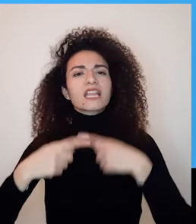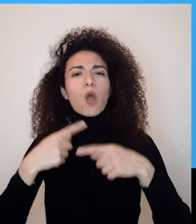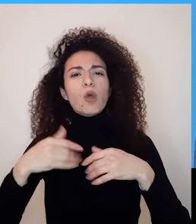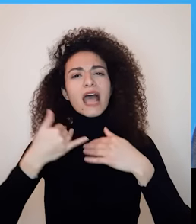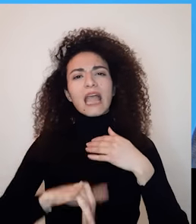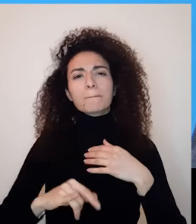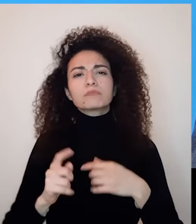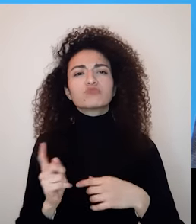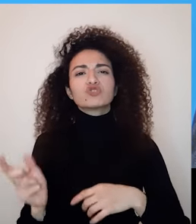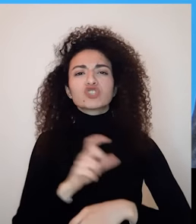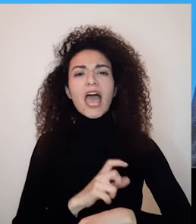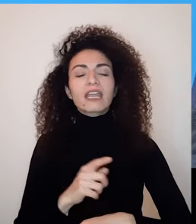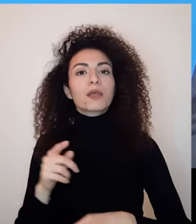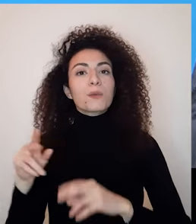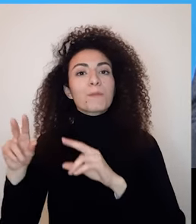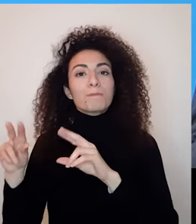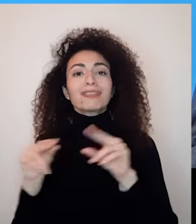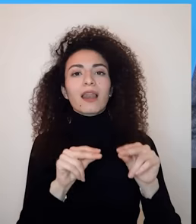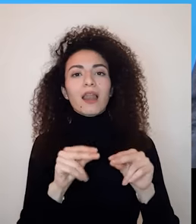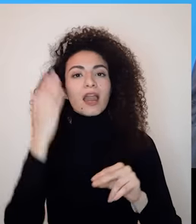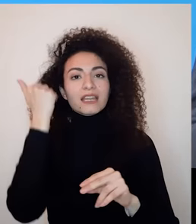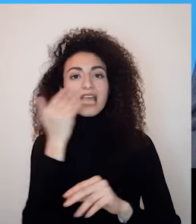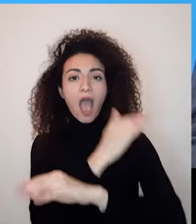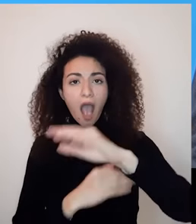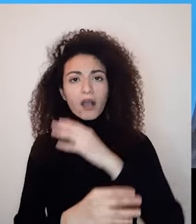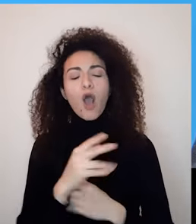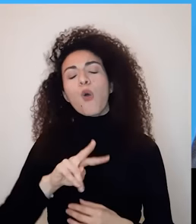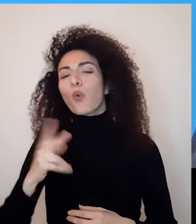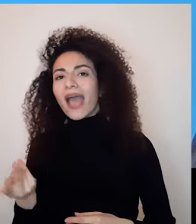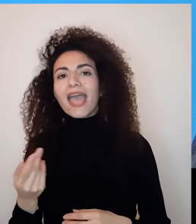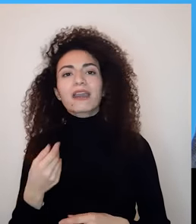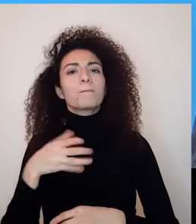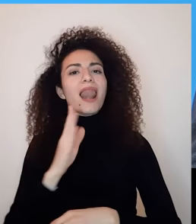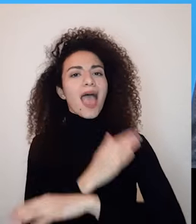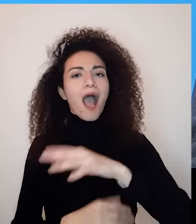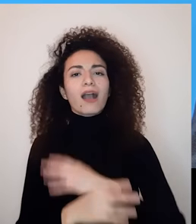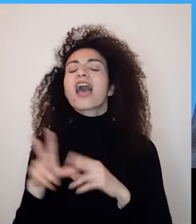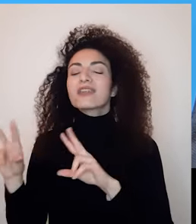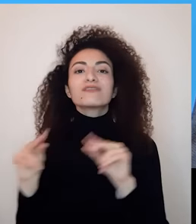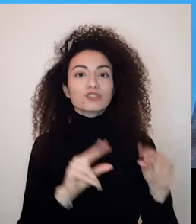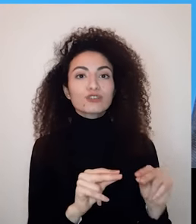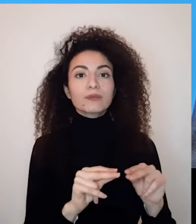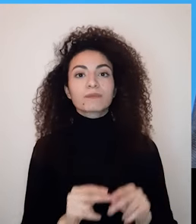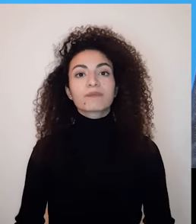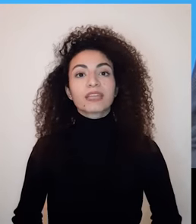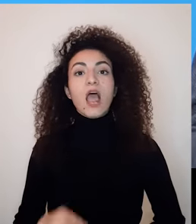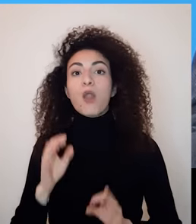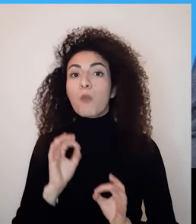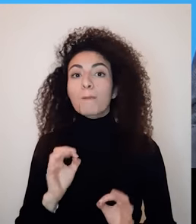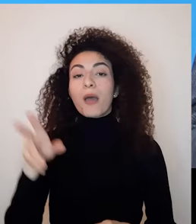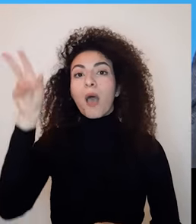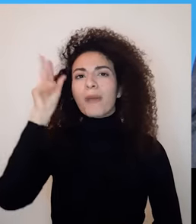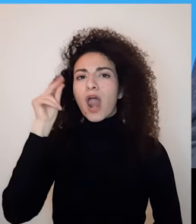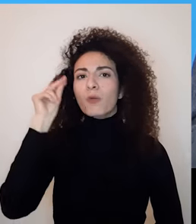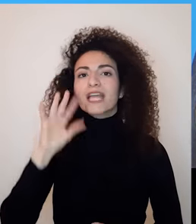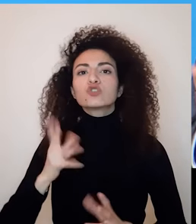ليش؟ لأن الدورة الشهرية إجمالاً ما بتختلف من امرأة ذات إعاقة من امرأة من غير إعاقة، وعلى المرأة